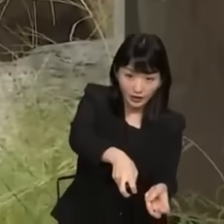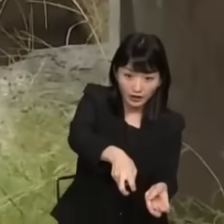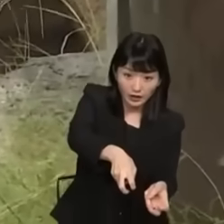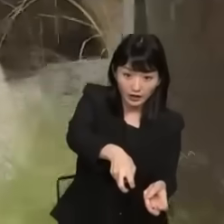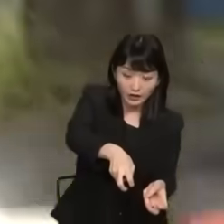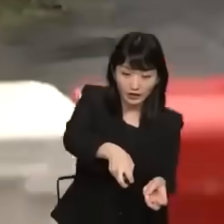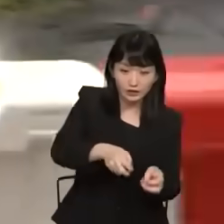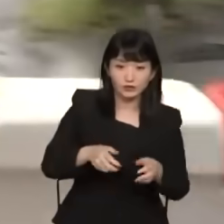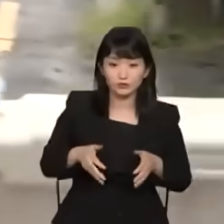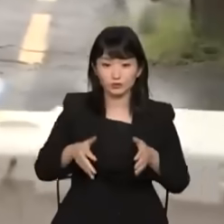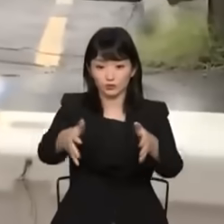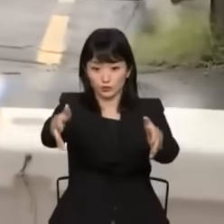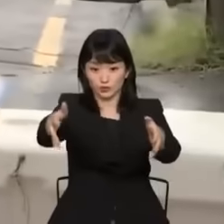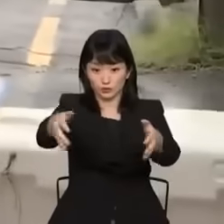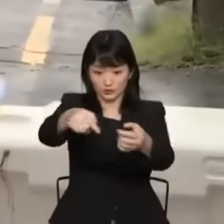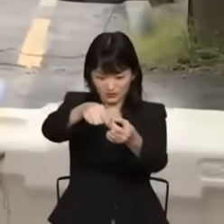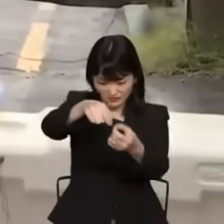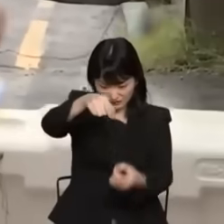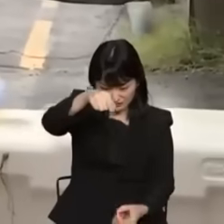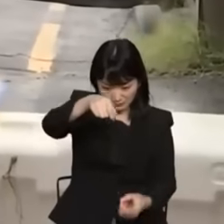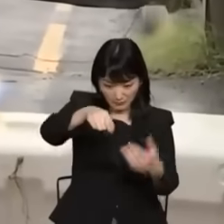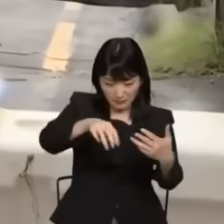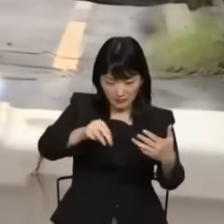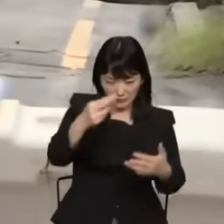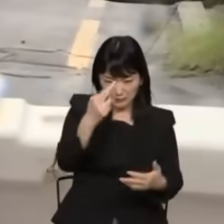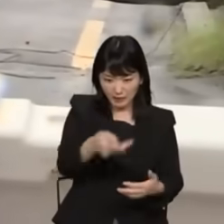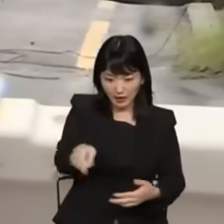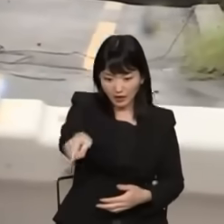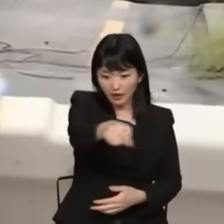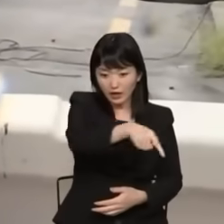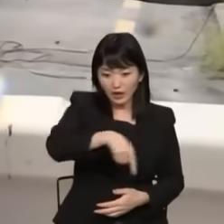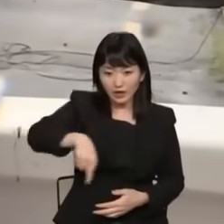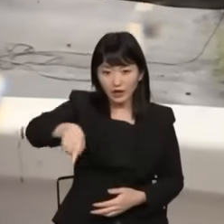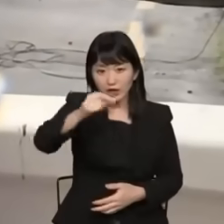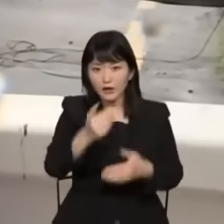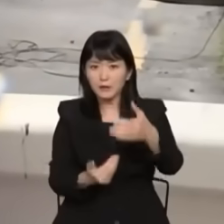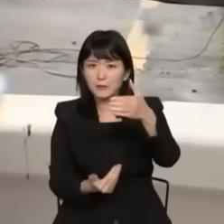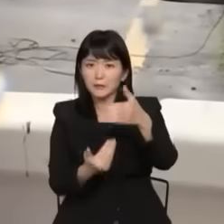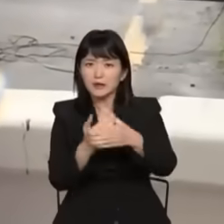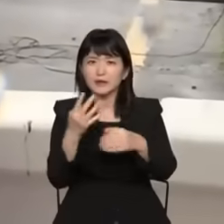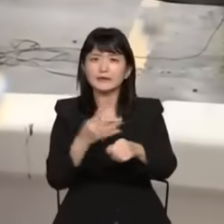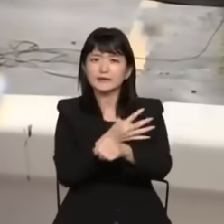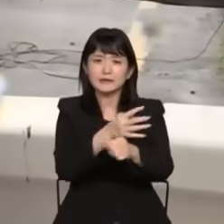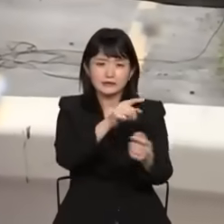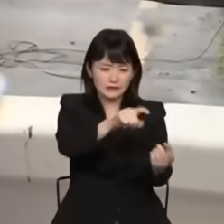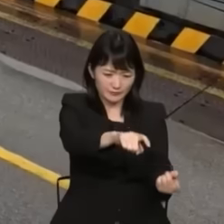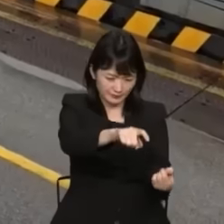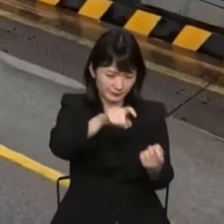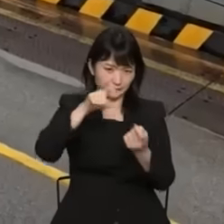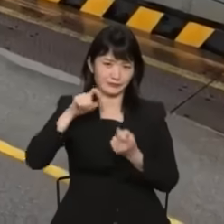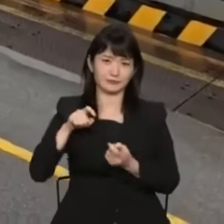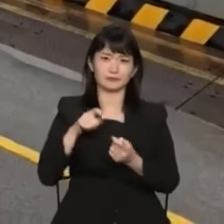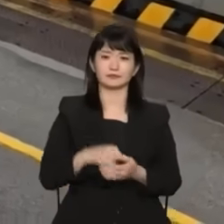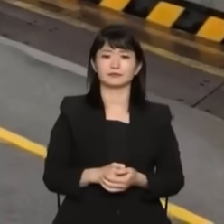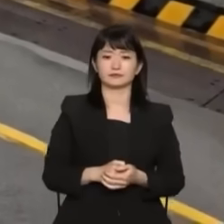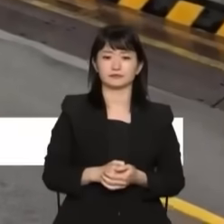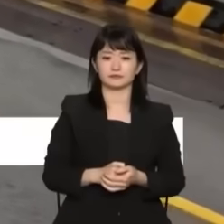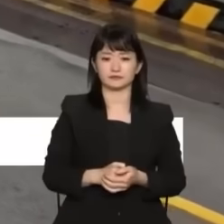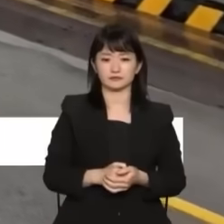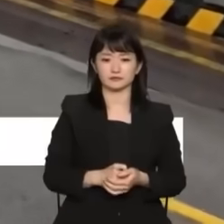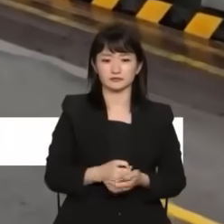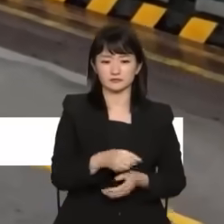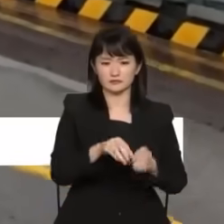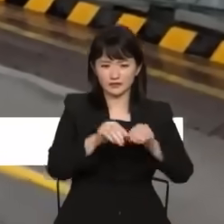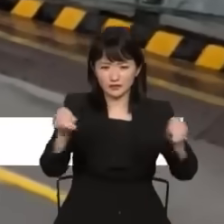도로 한복판에 깊이 8m짜리 구멍이 생겼습니다. 소방이 사고 발생 4시간 만에 차량을 꺼냈습니다. 땅꺼짐이 엄청 크게